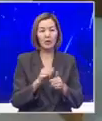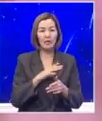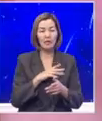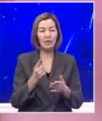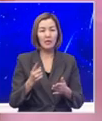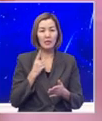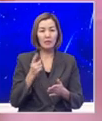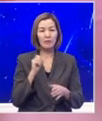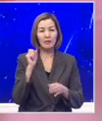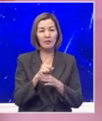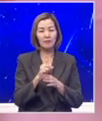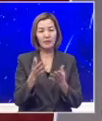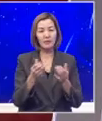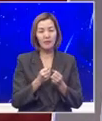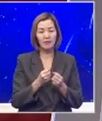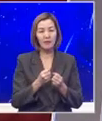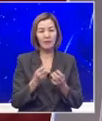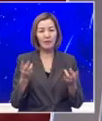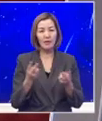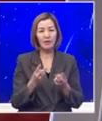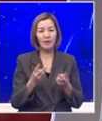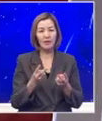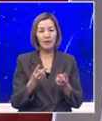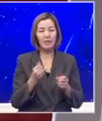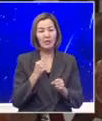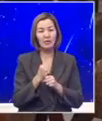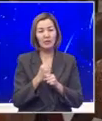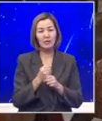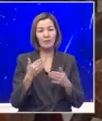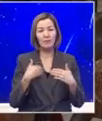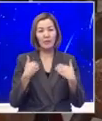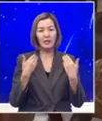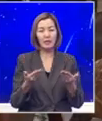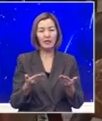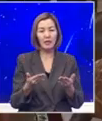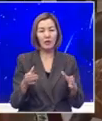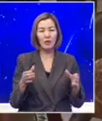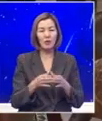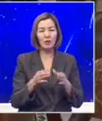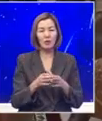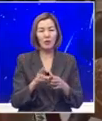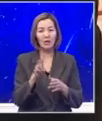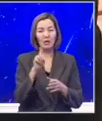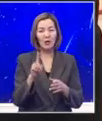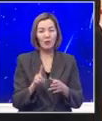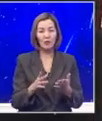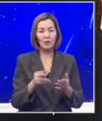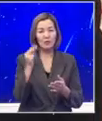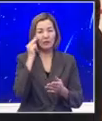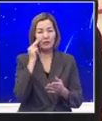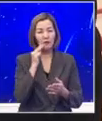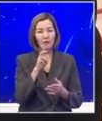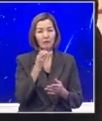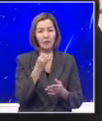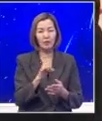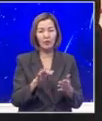шеберлер тапсырыс қабылдап та қалаған әшекейіңізді жасап береді. Ал музей ұжымы алда наурыз айында Қытайдың Бейжің